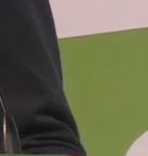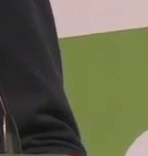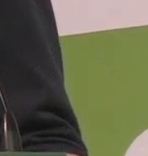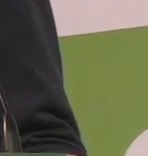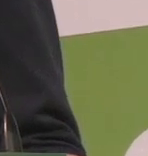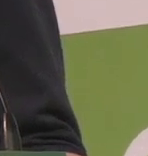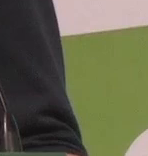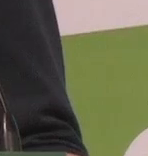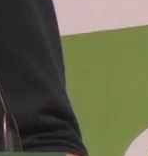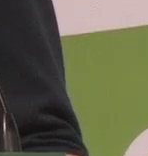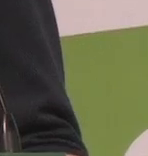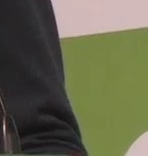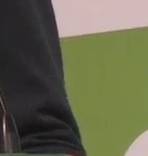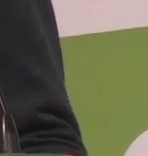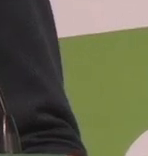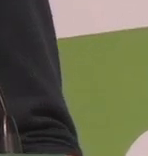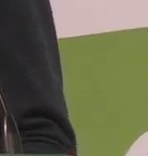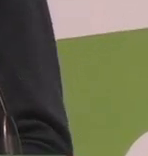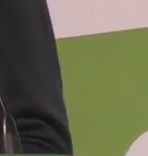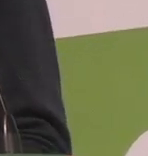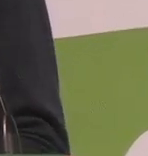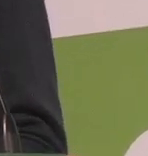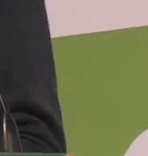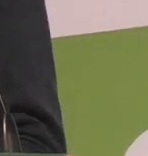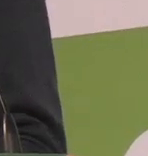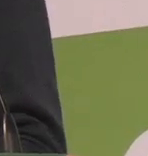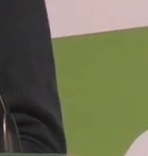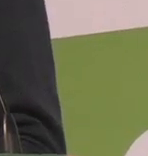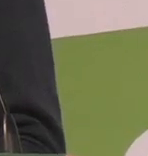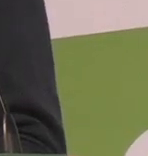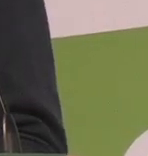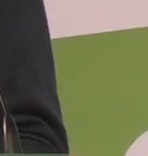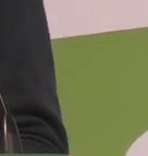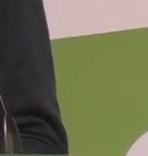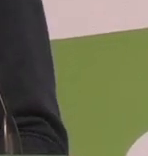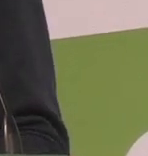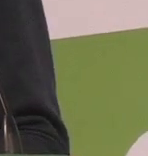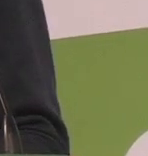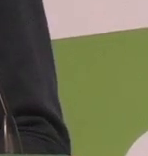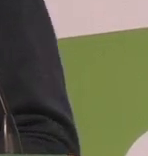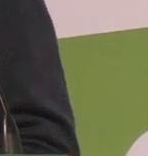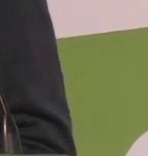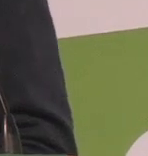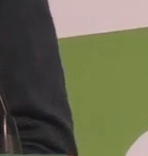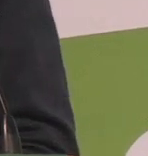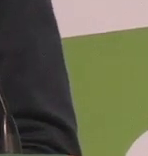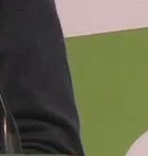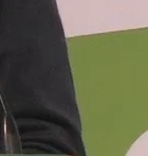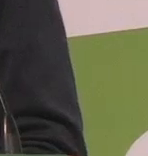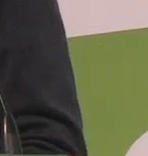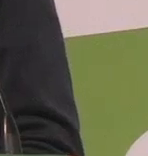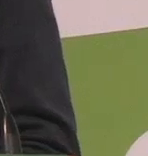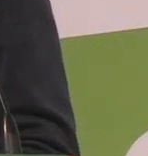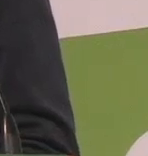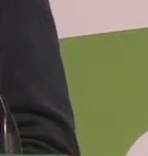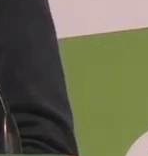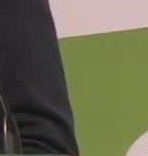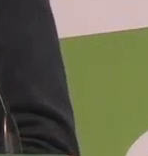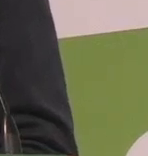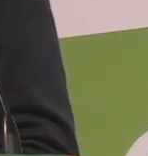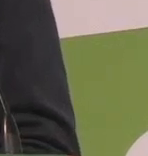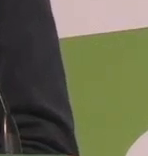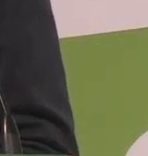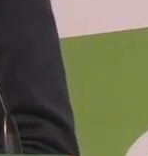Enthaltungen? Bei einer Enthaltung haben wir die Tagesordnung so beschlossen. Ich möchte dann auch bekannt geben, dass wir ein